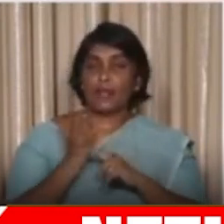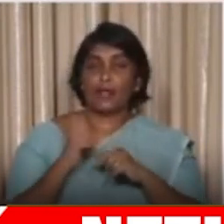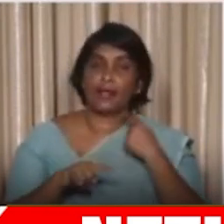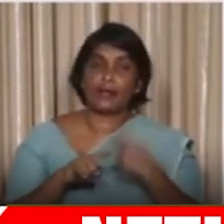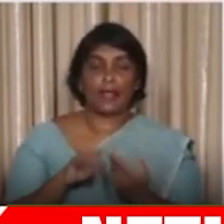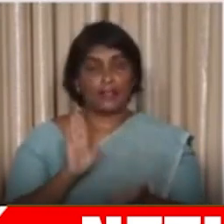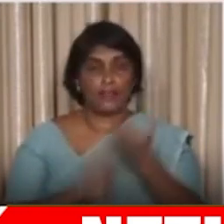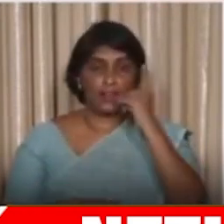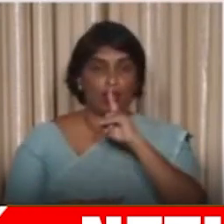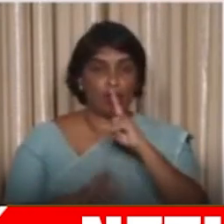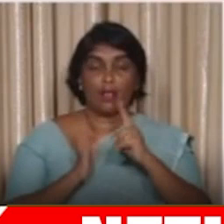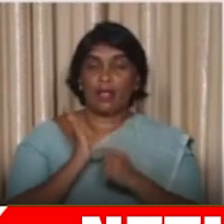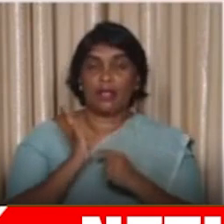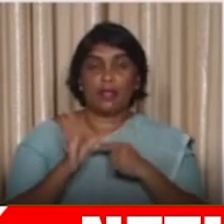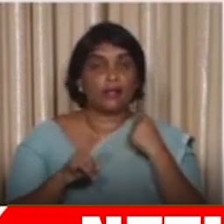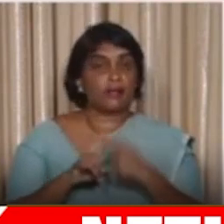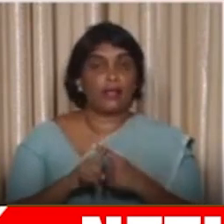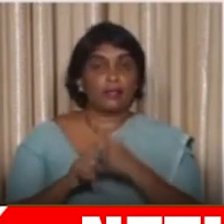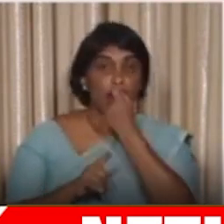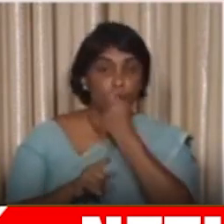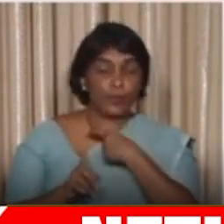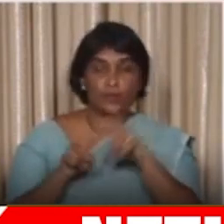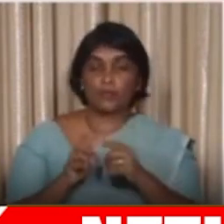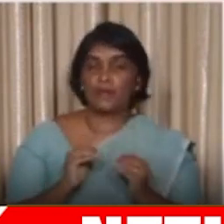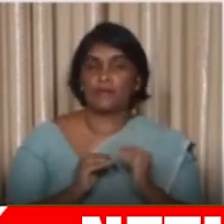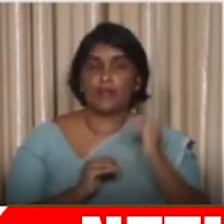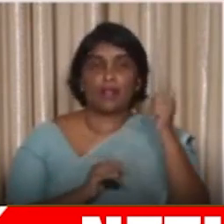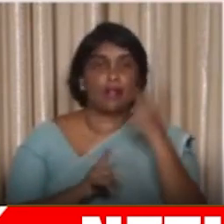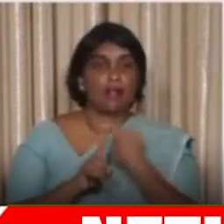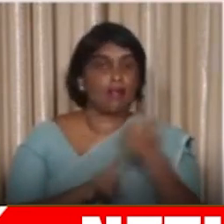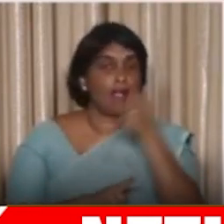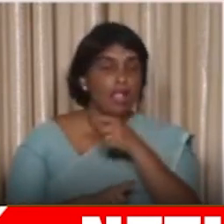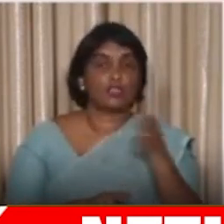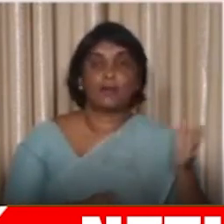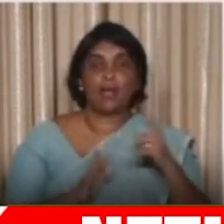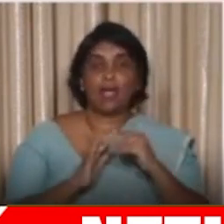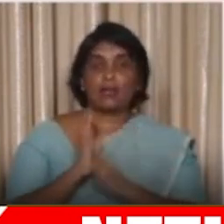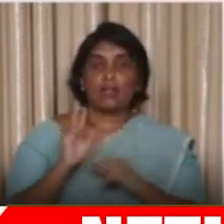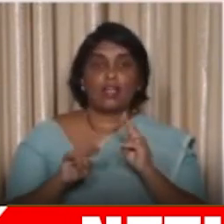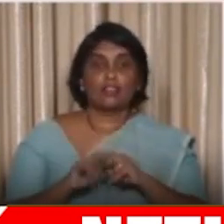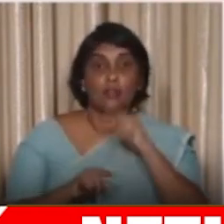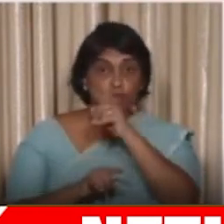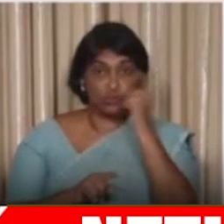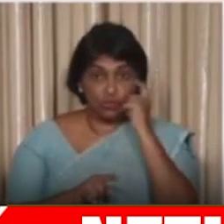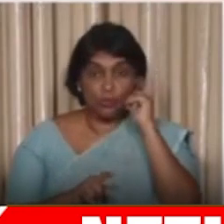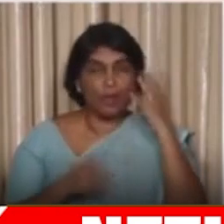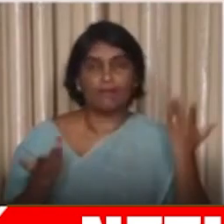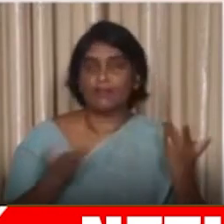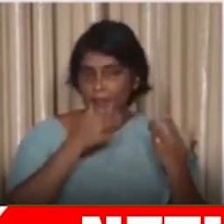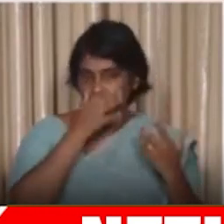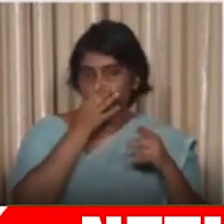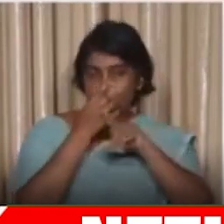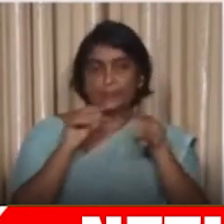කිව්වට බදු වැඩි වෙන්නේ නැහැ නේ IMF එක කියන විදියට. මේ කසිප්පු කියන ජාතියක් තියෙනවා කියලා IMF එක දන්නවද දන්නේ